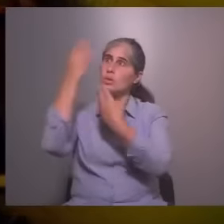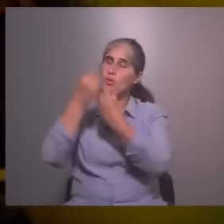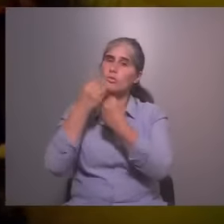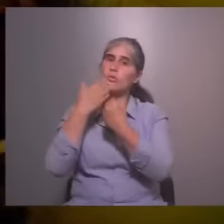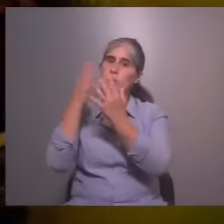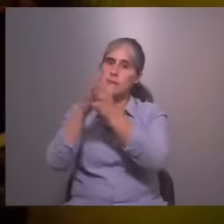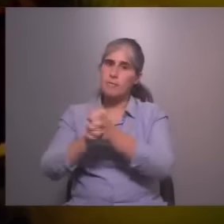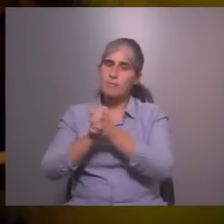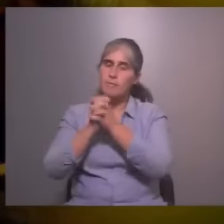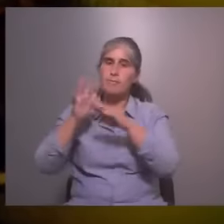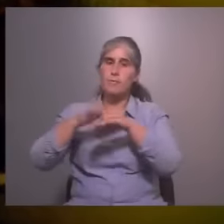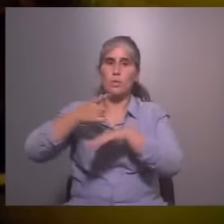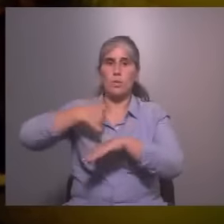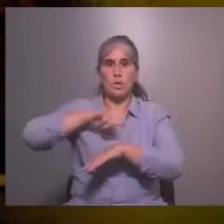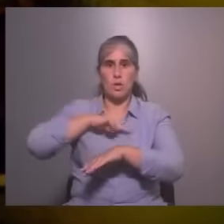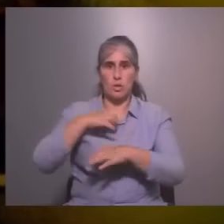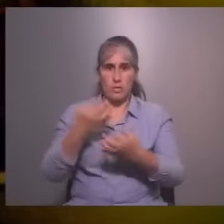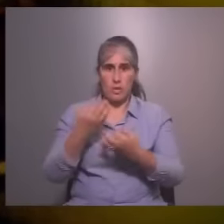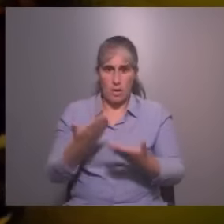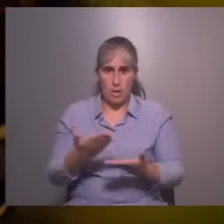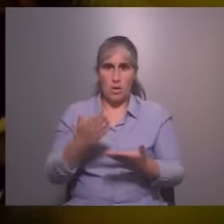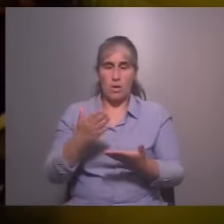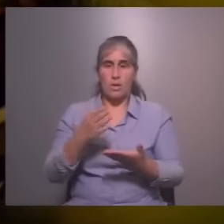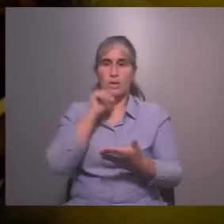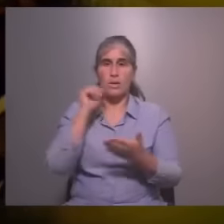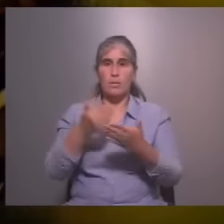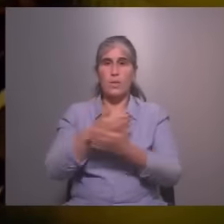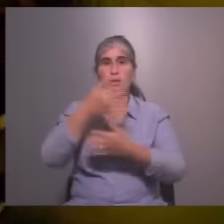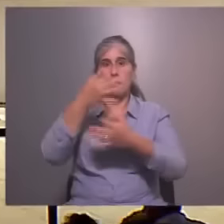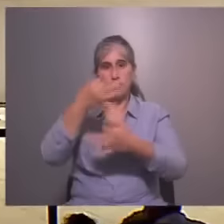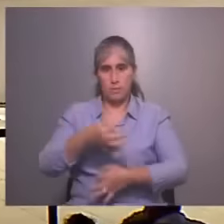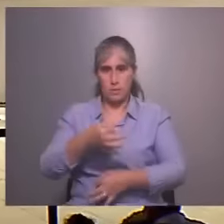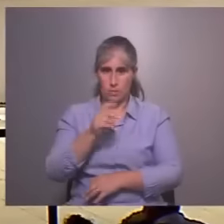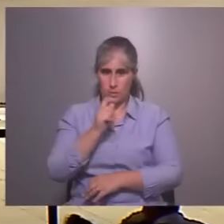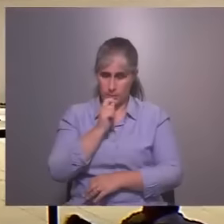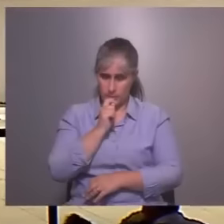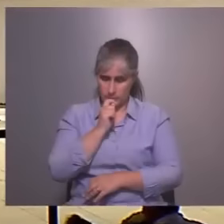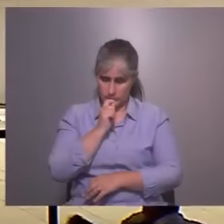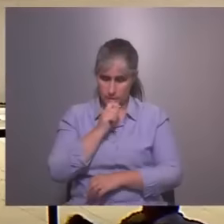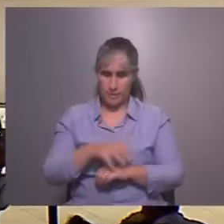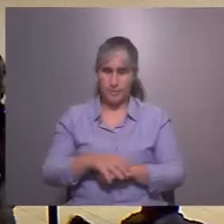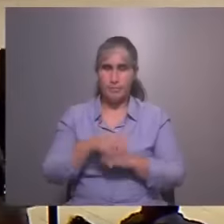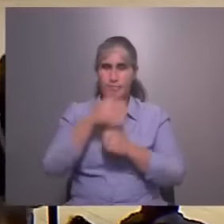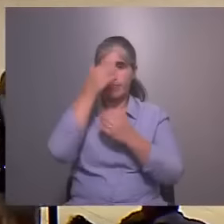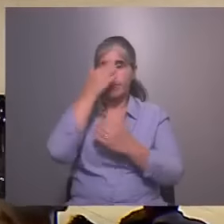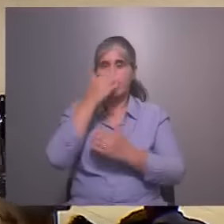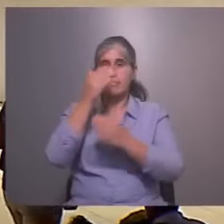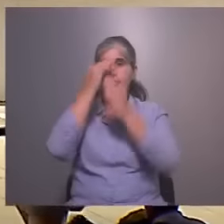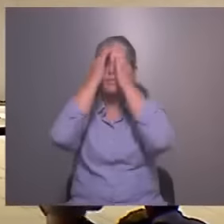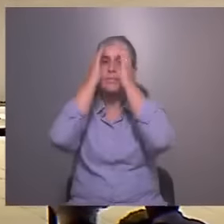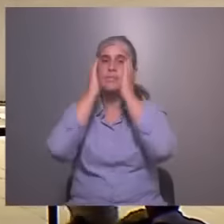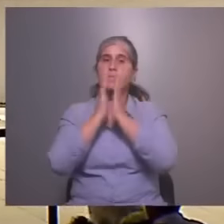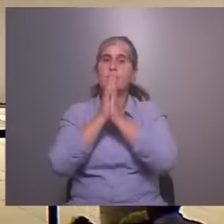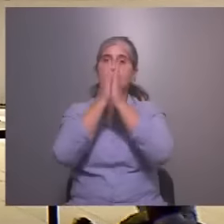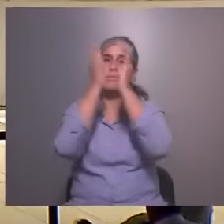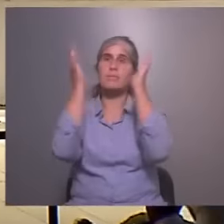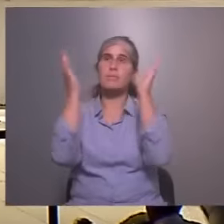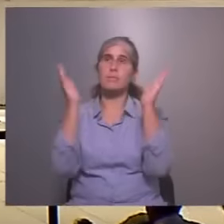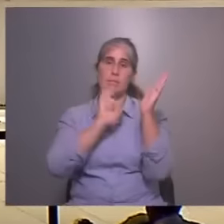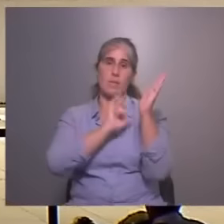deines Leibes, Jesus. Heilige Maria, Mutter Gottes, bitte für uns Sünder, jetzt und in der